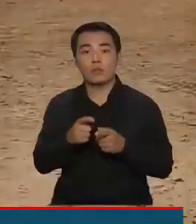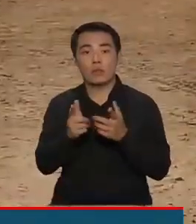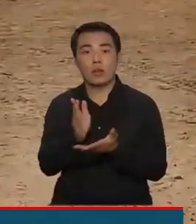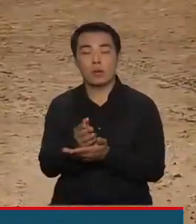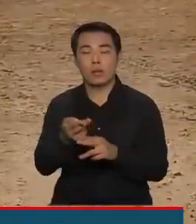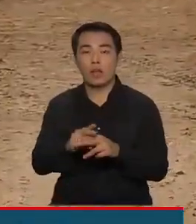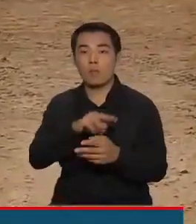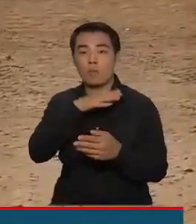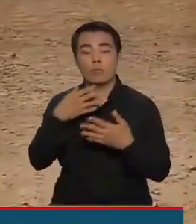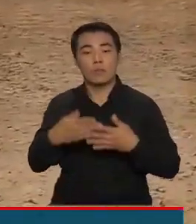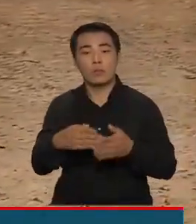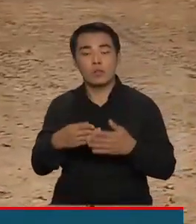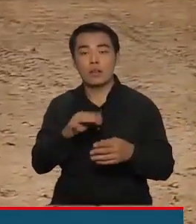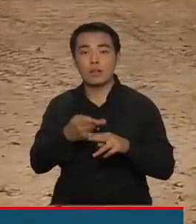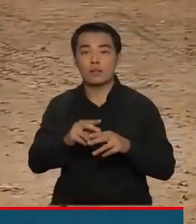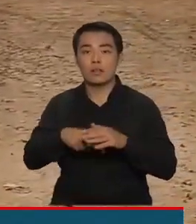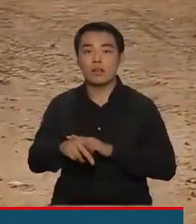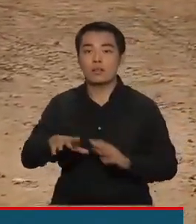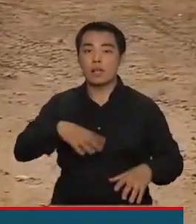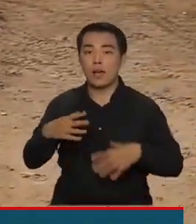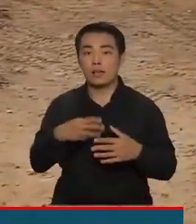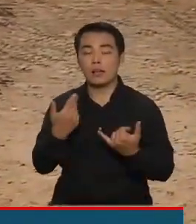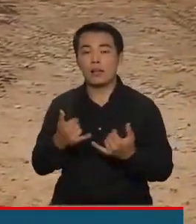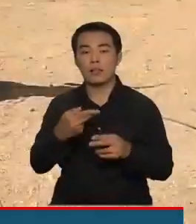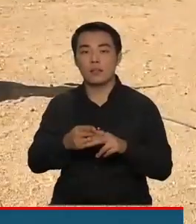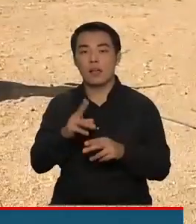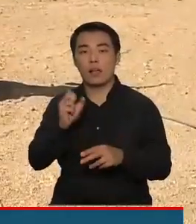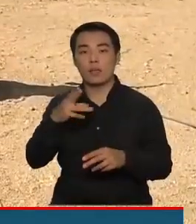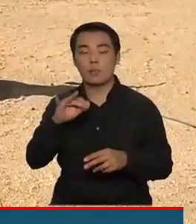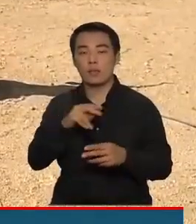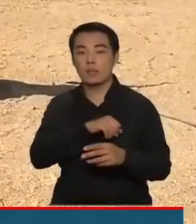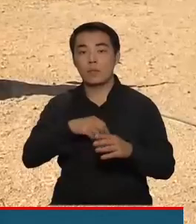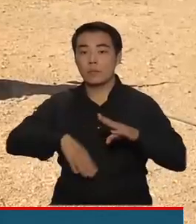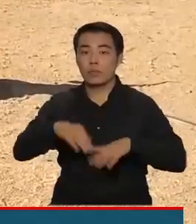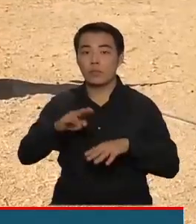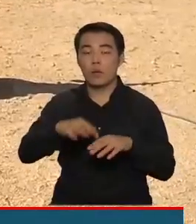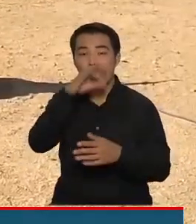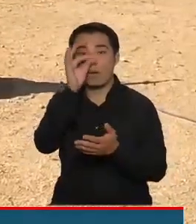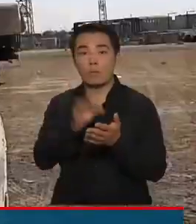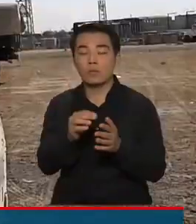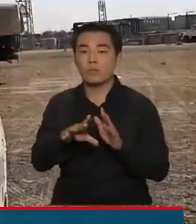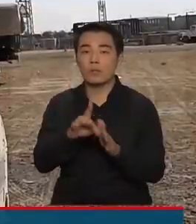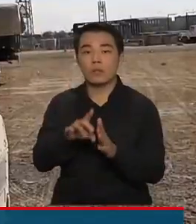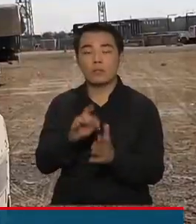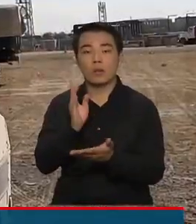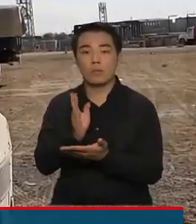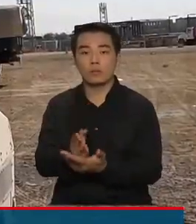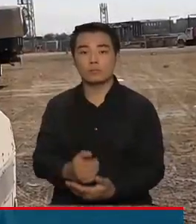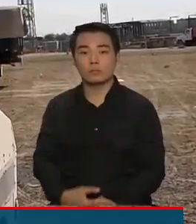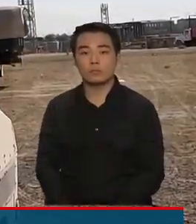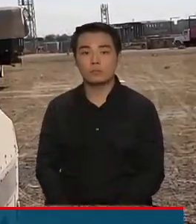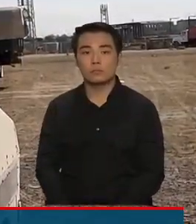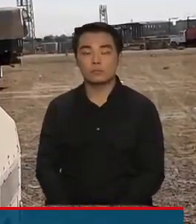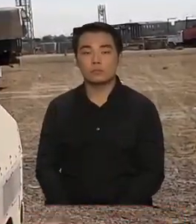алды таяуда Ақтау теңіз портында өткен тактикалық жаттығу кезінде кәсіби шеберлігін байқатып үлгерді. Айым Балтабайқызы, Берік Сұлтанов, Жібек